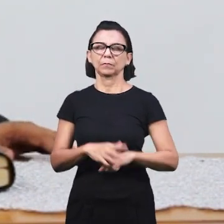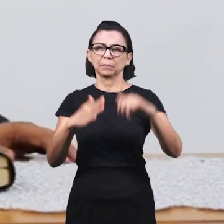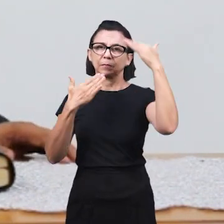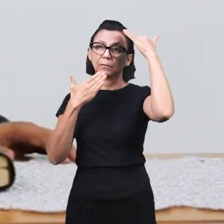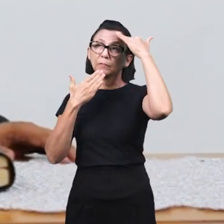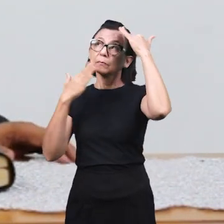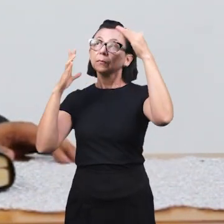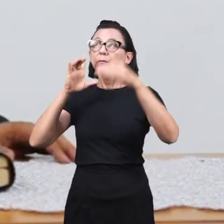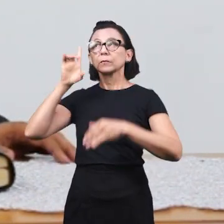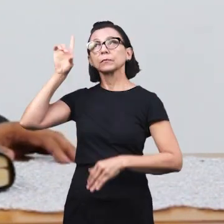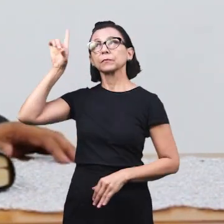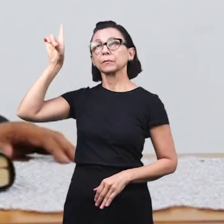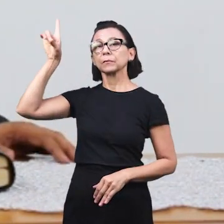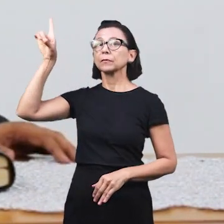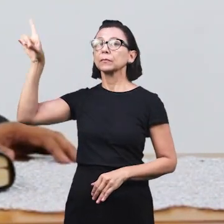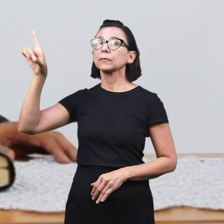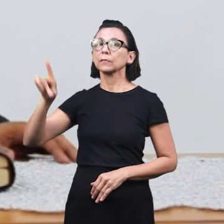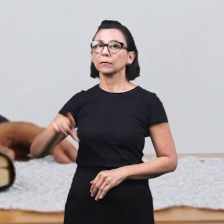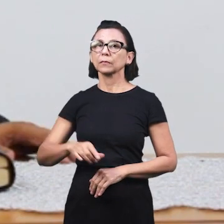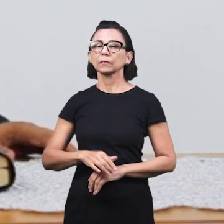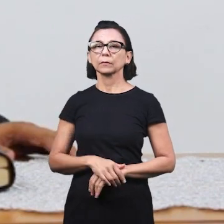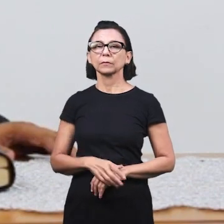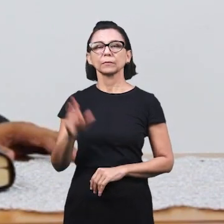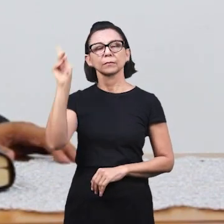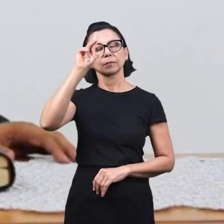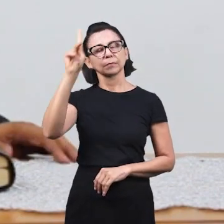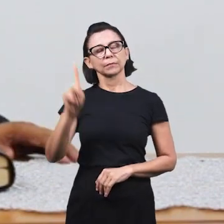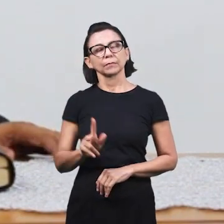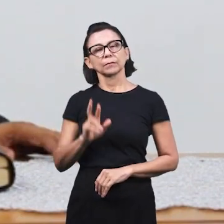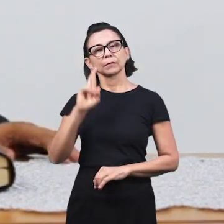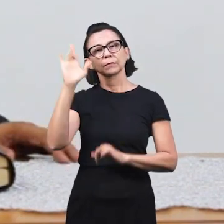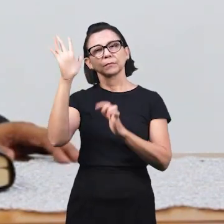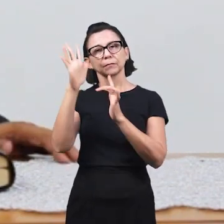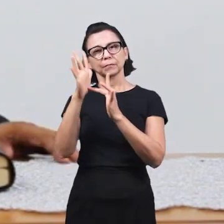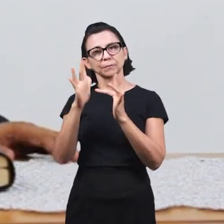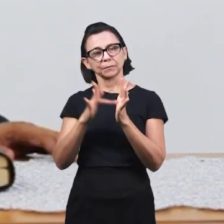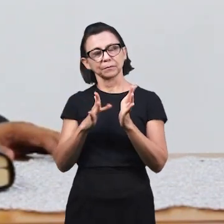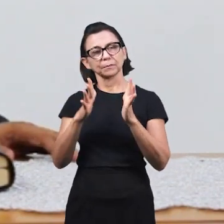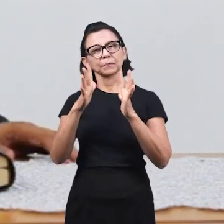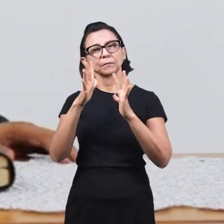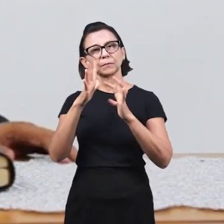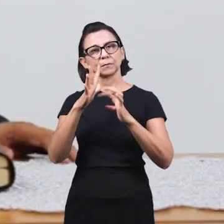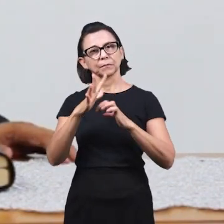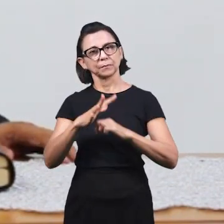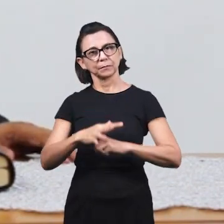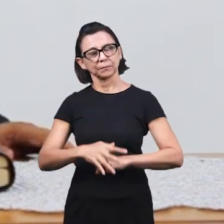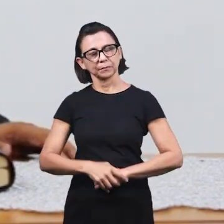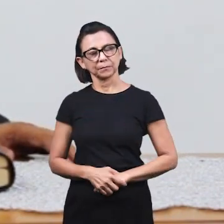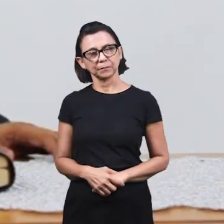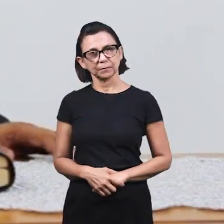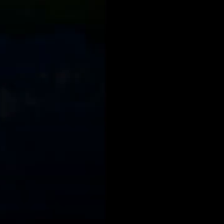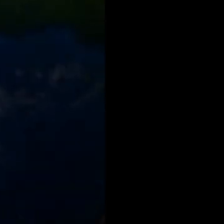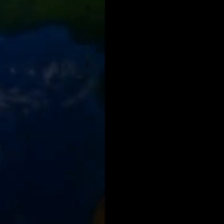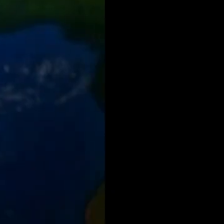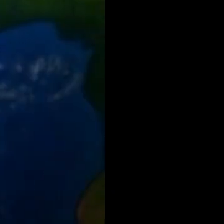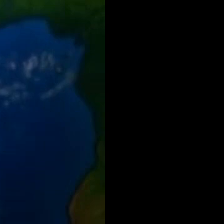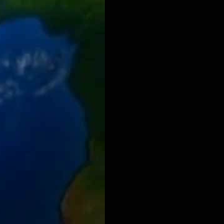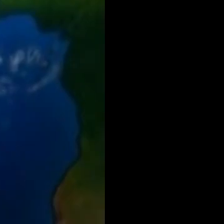в котором поддержал нас и помог до сего места нам Господь. И все мы вам желаем мир Божий.